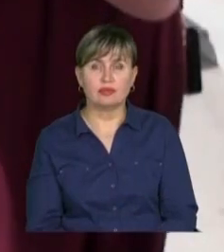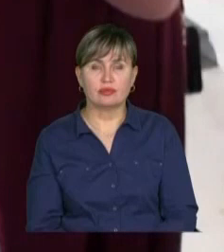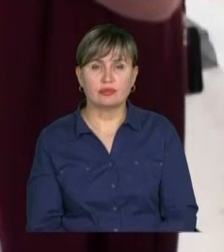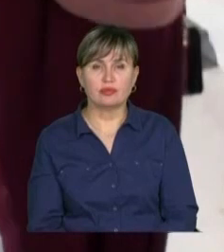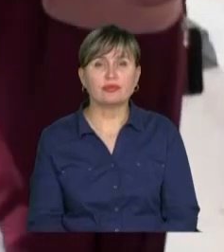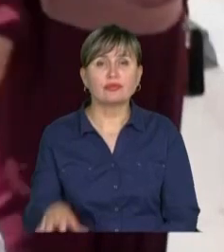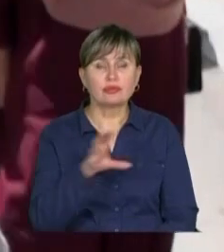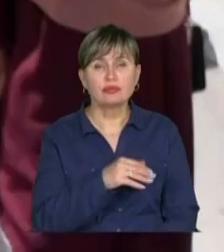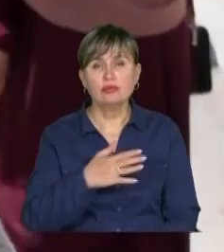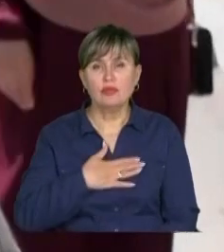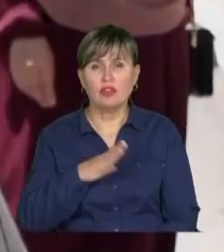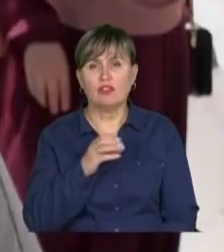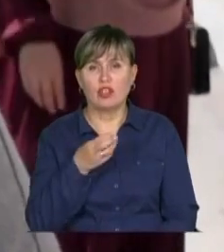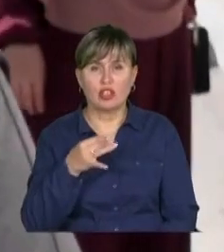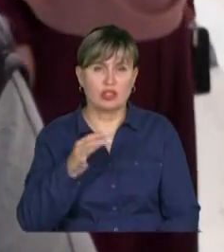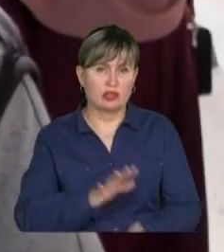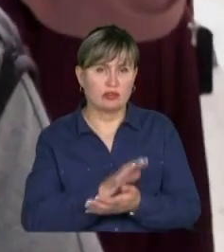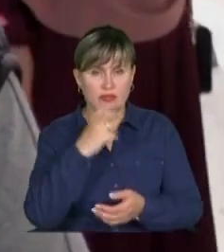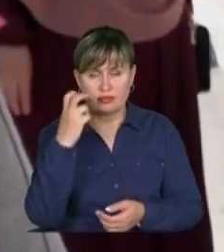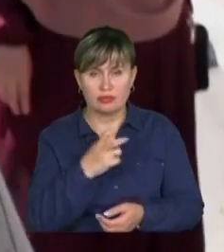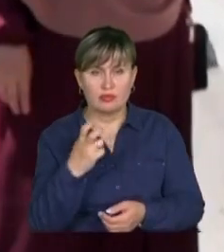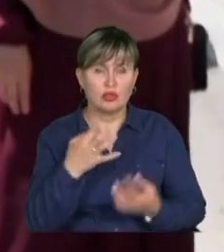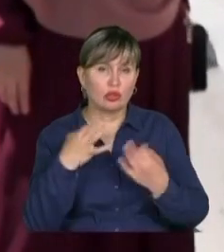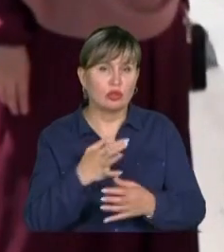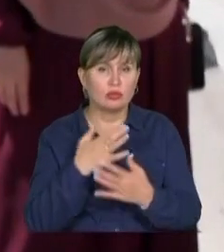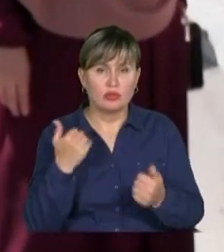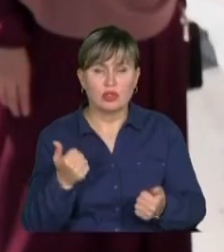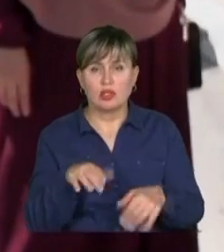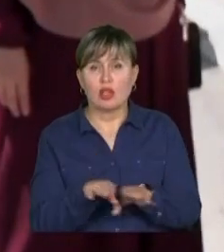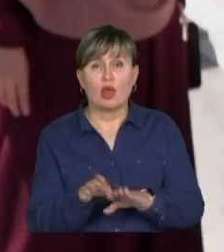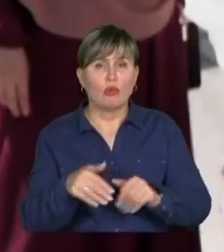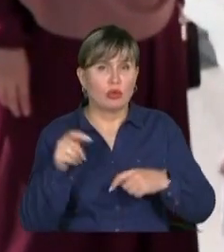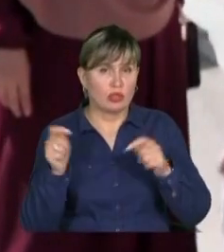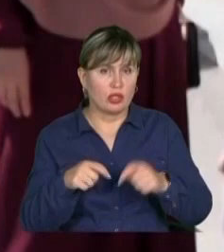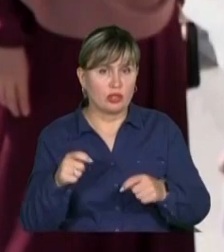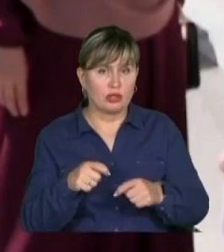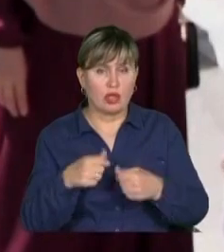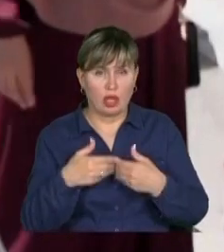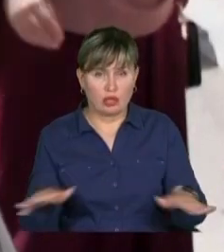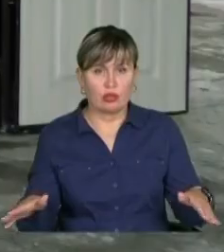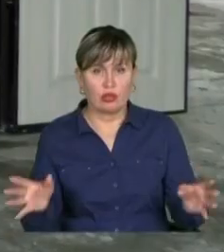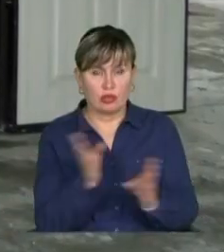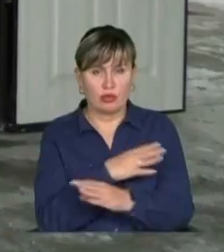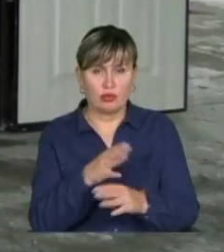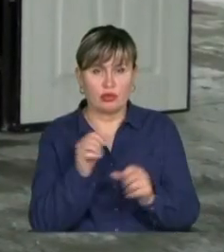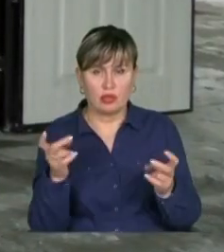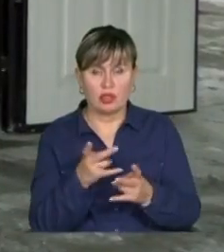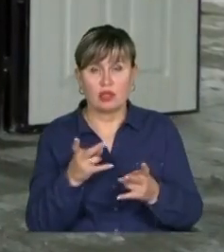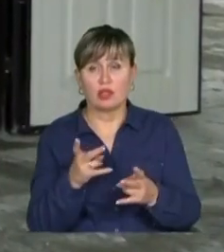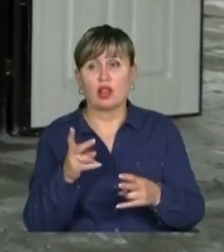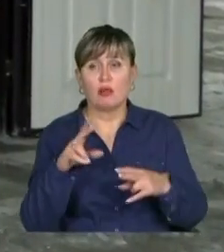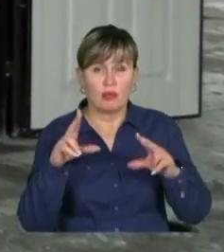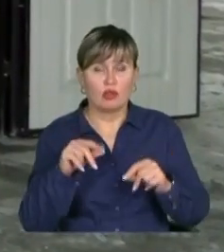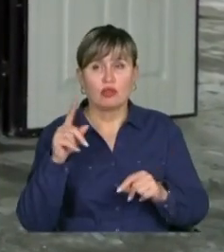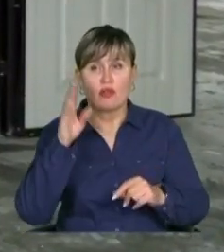Все наши вещи гниют в воде, туда доступа нет, закрыто. После дождя неужели нельзя открыть паркинг и кладовки? Повезло, что вода не